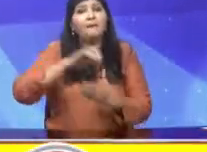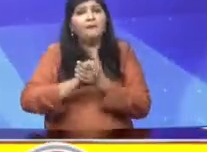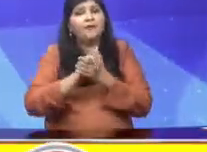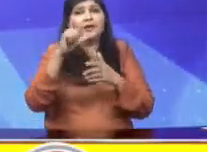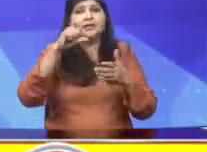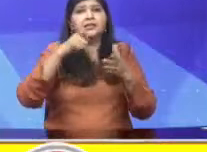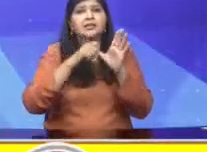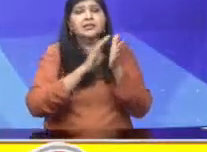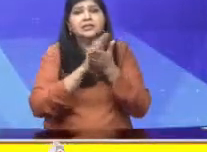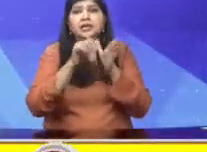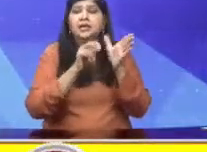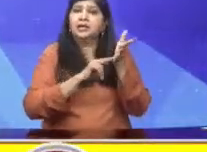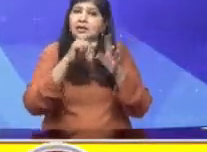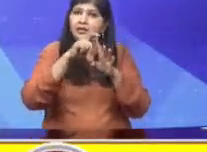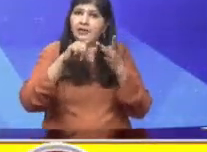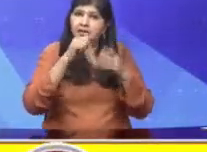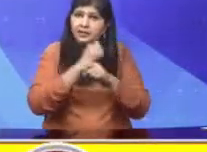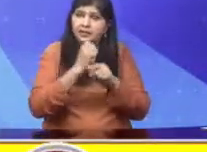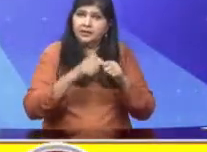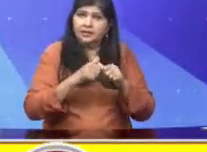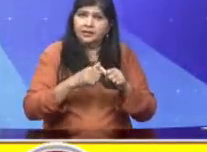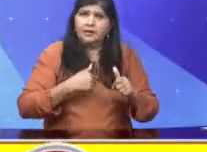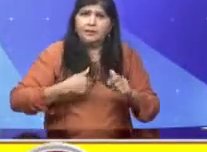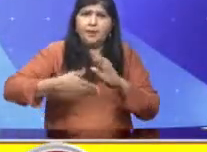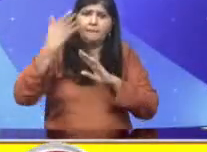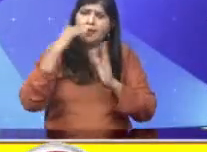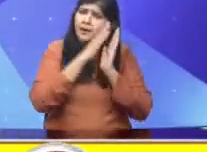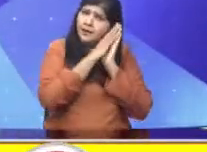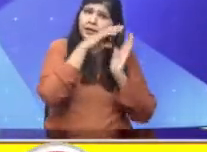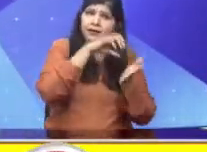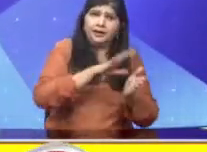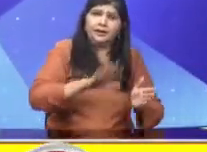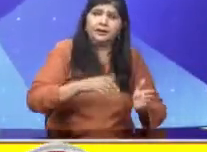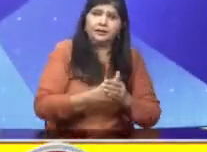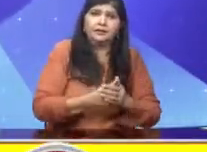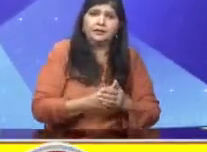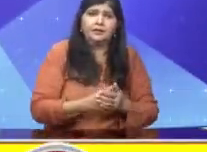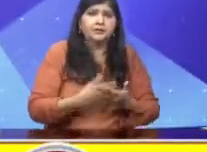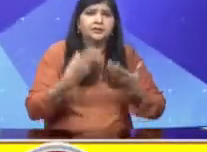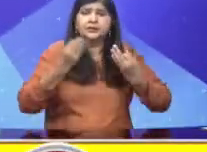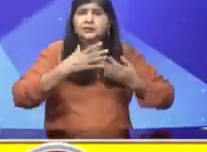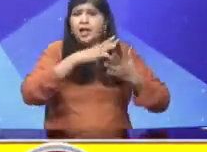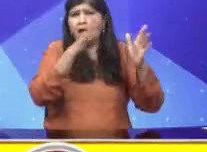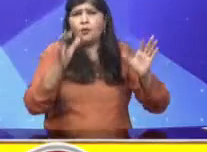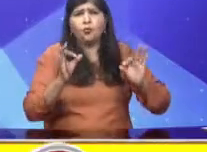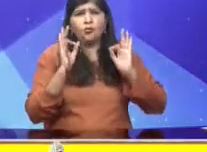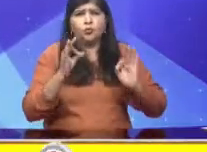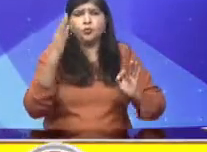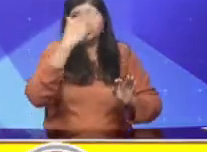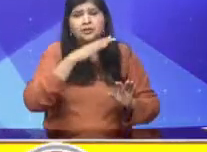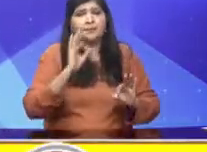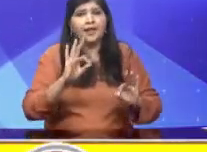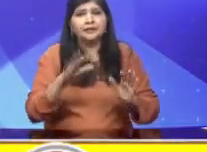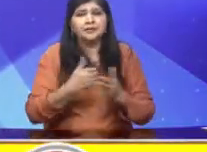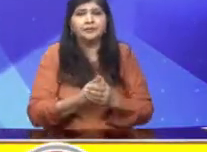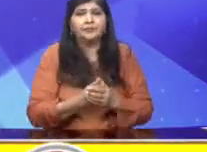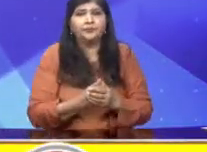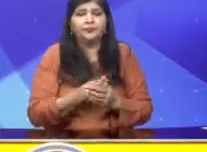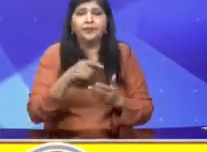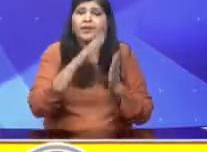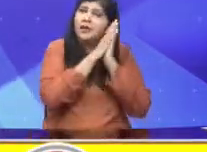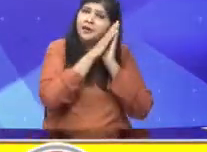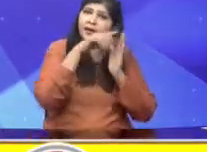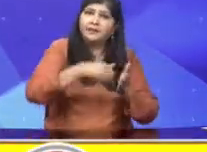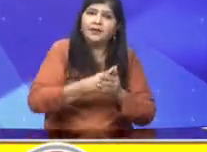के हैं। चंडिगर में मैं भी कुछ वर्सों तक रह चुका हूँ। यह बहुत खुश मिजाज और खुबसूरत शहर है। यहां